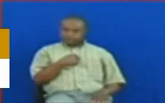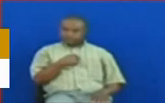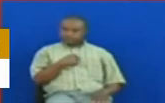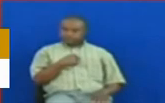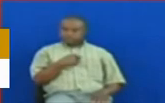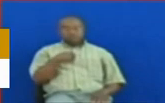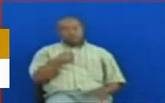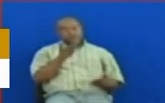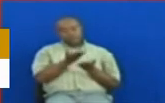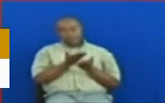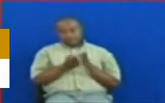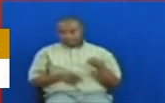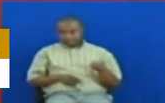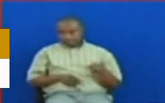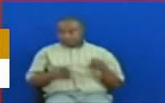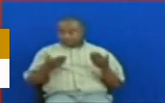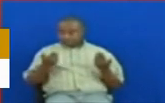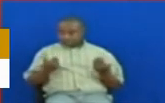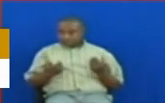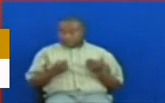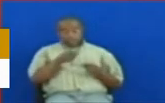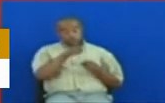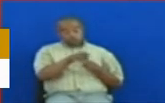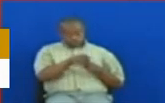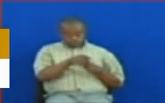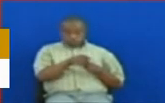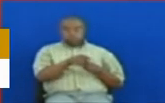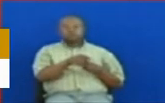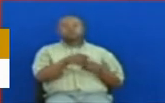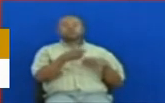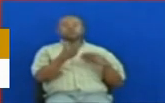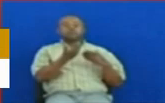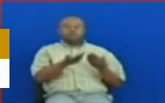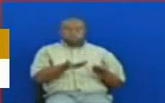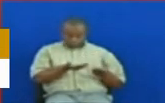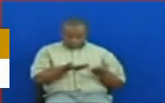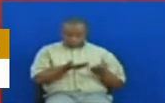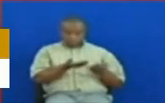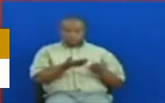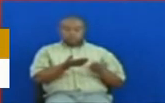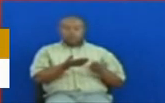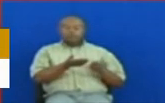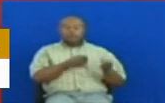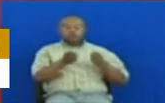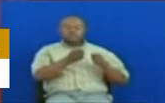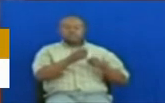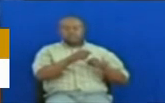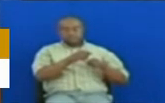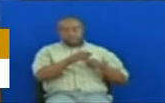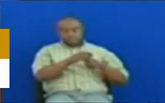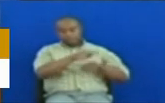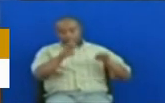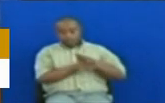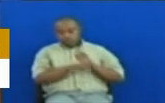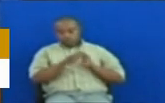Tumekuelewa. Hawa tumekuelewa. Kwa hiyo huyu deputy director general ata save miaka mitatu. Tabu wanayoipata hawa ambao hawajaelewa,